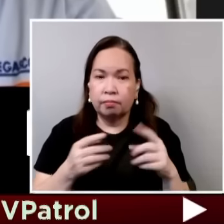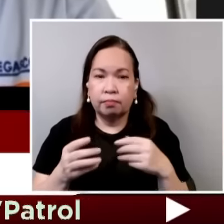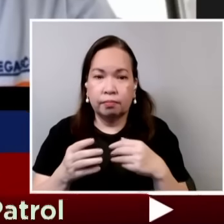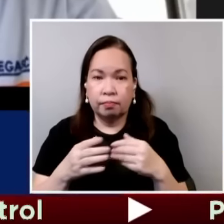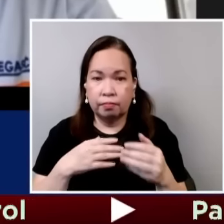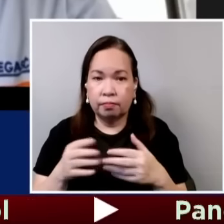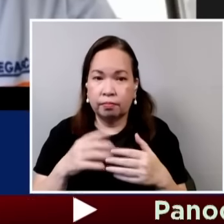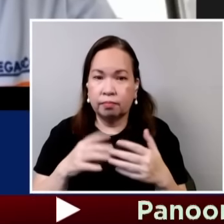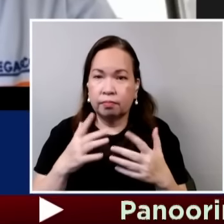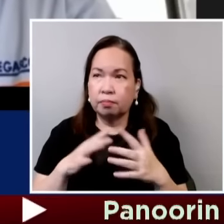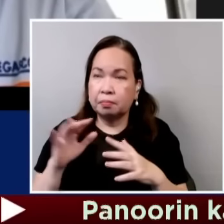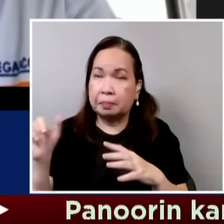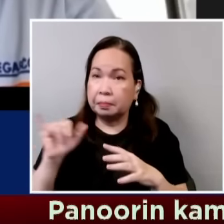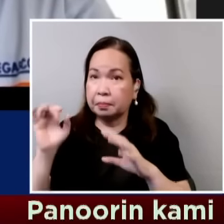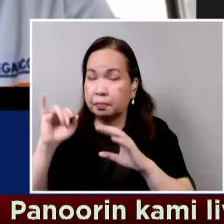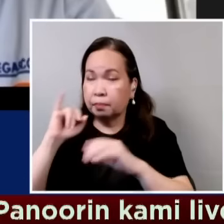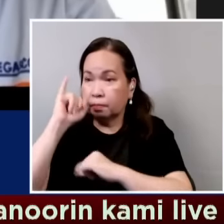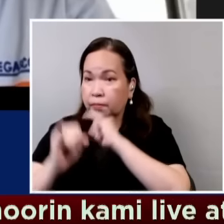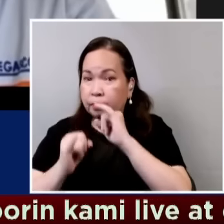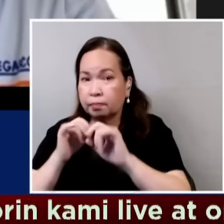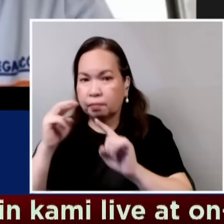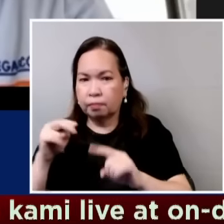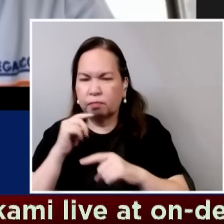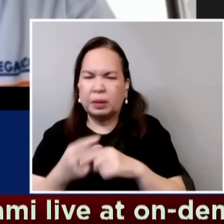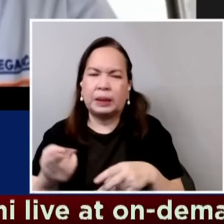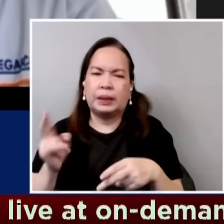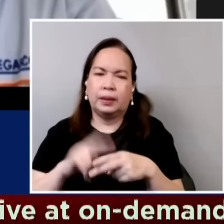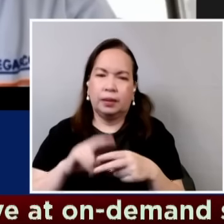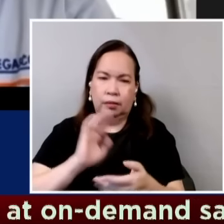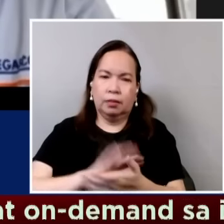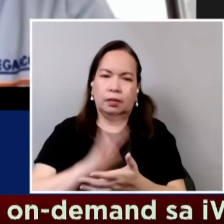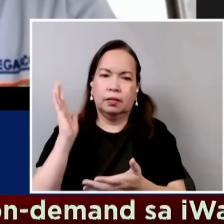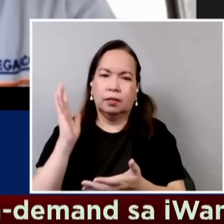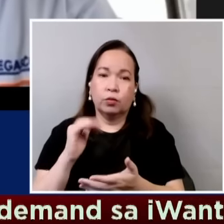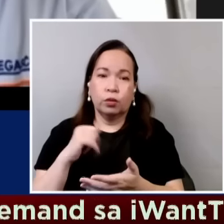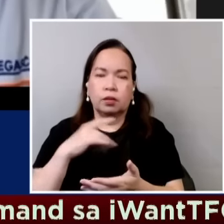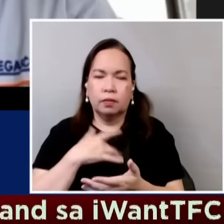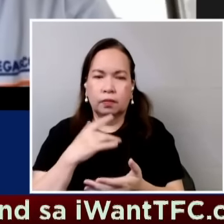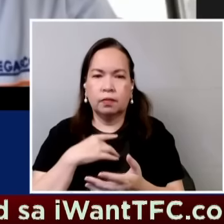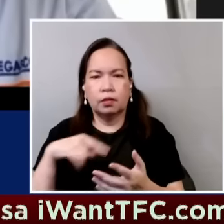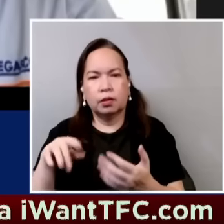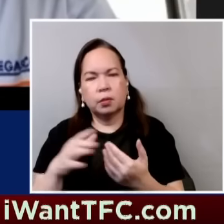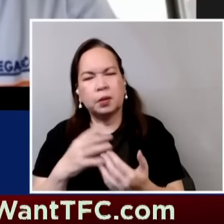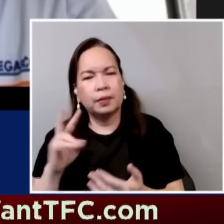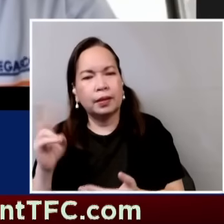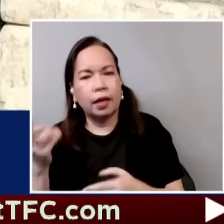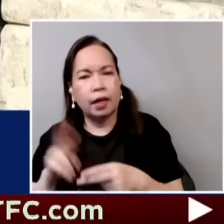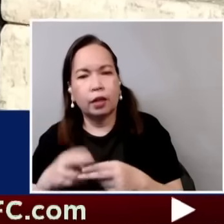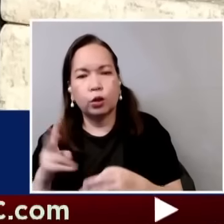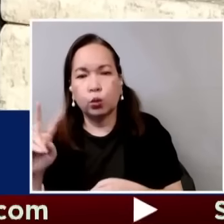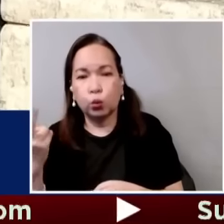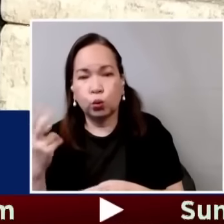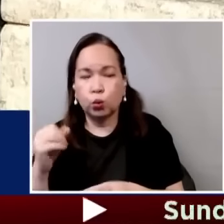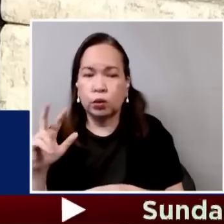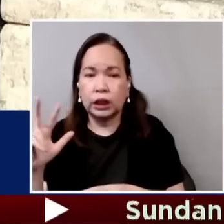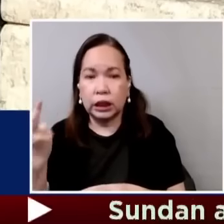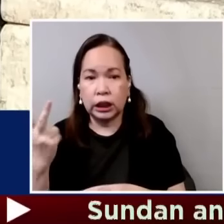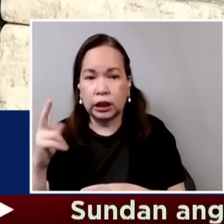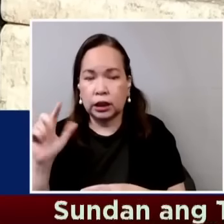the forecast internationally, talaga increase siya. So sa tingin namin, it will play around 2 pesos to 3.50.